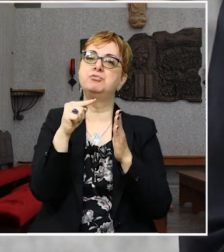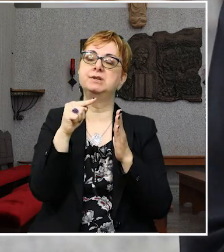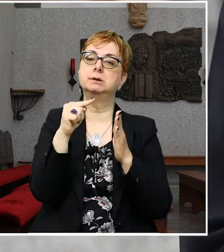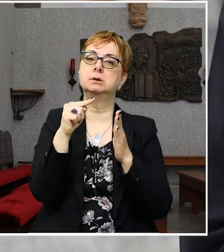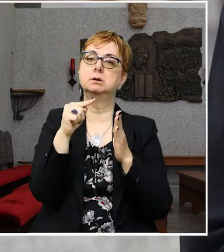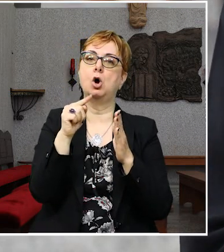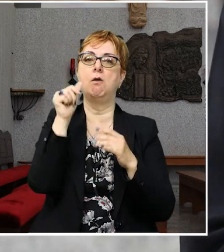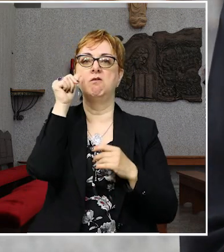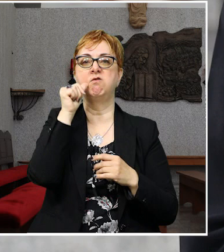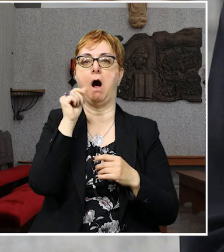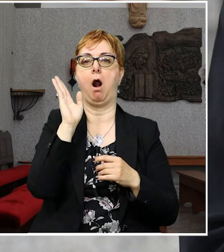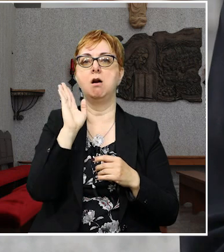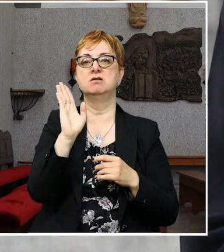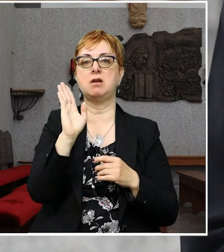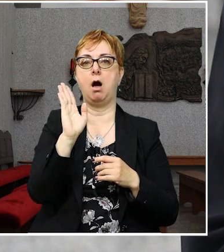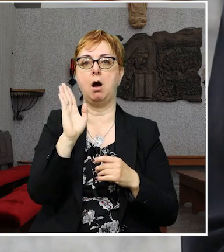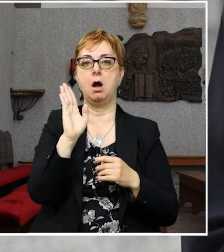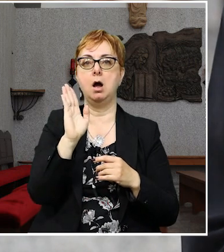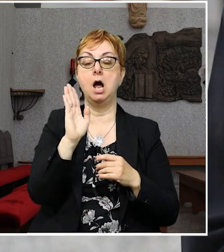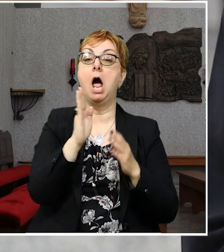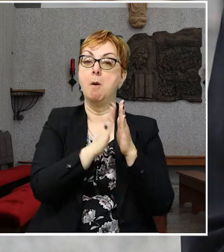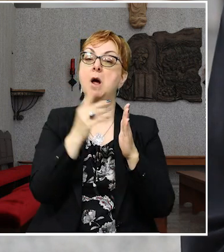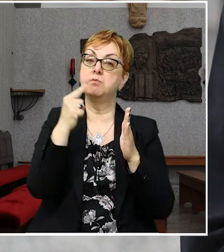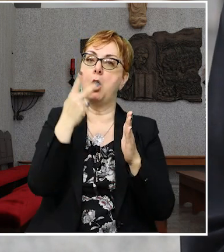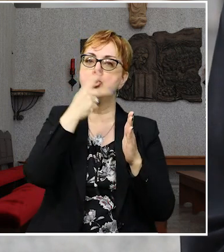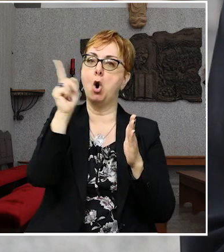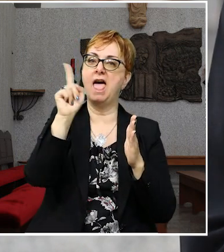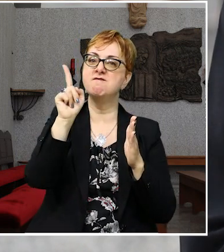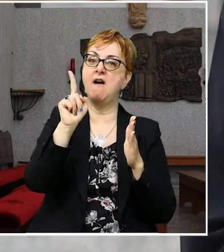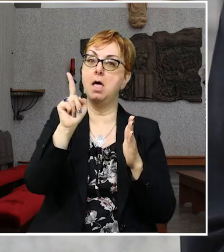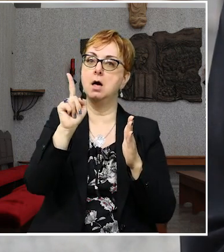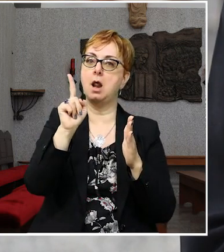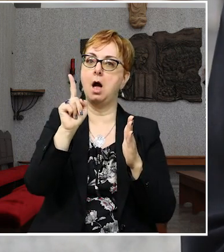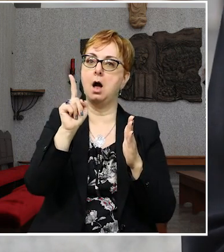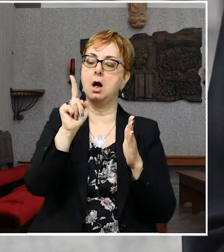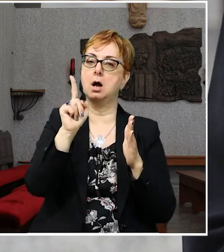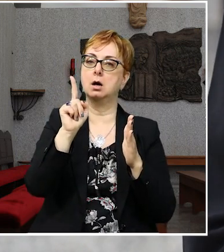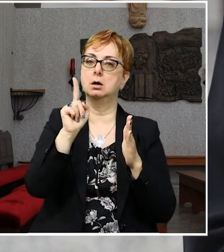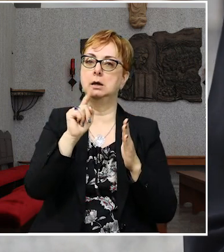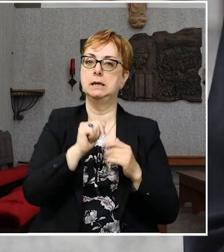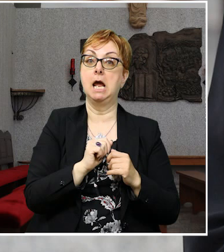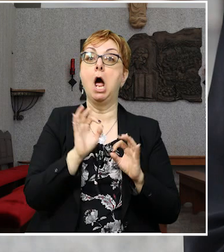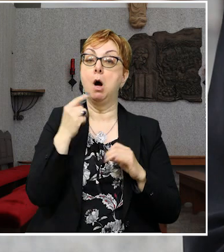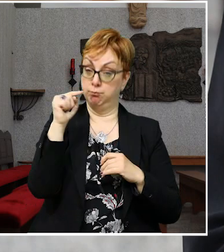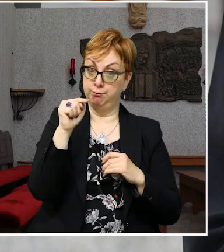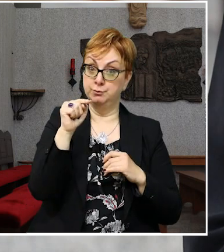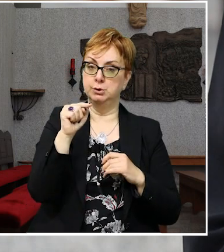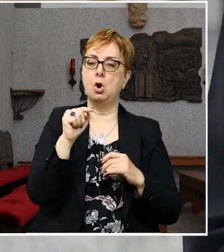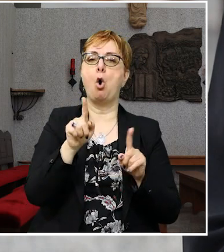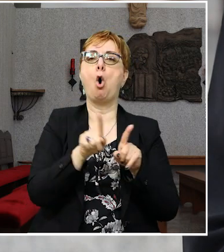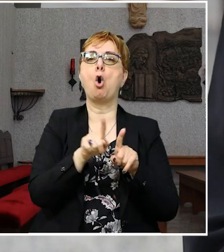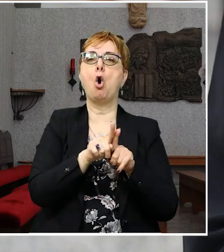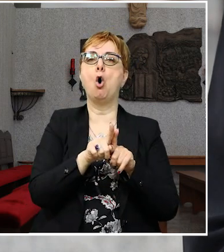un artificio puro, è una preghiera non vera, non è verità. E questo